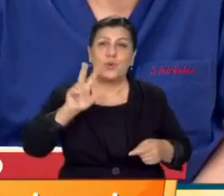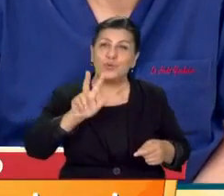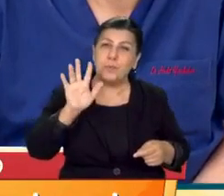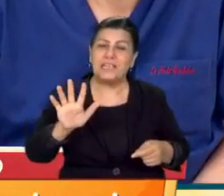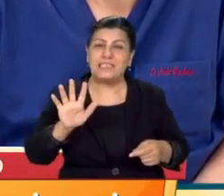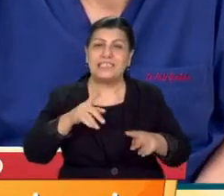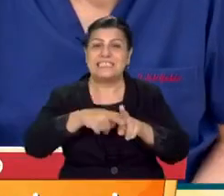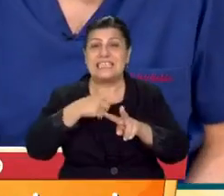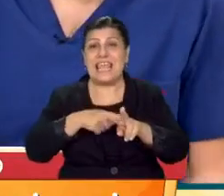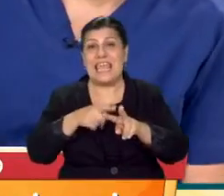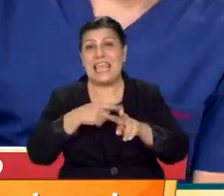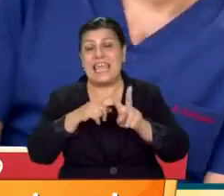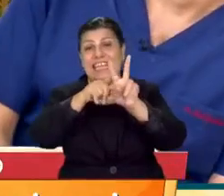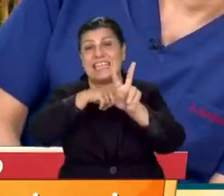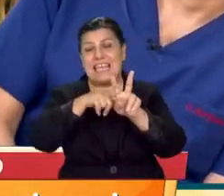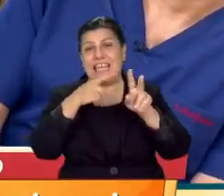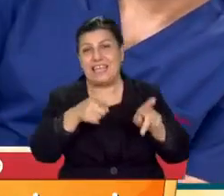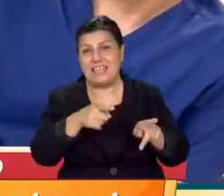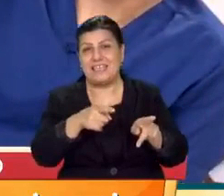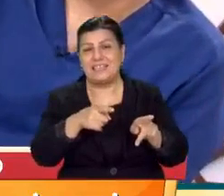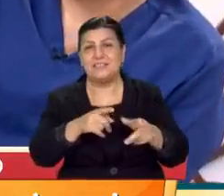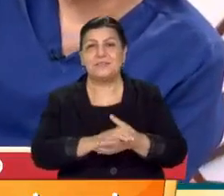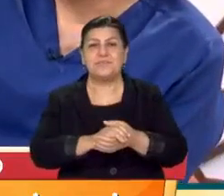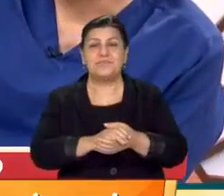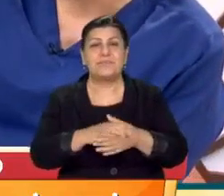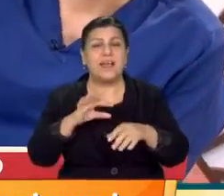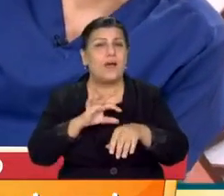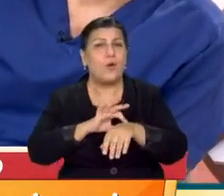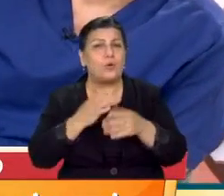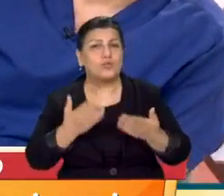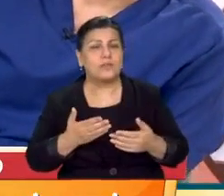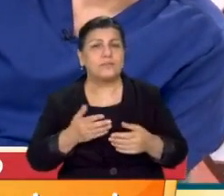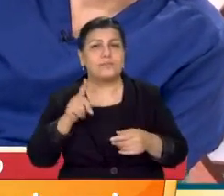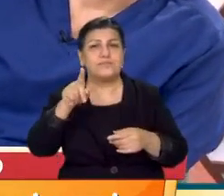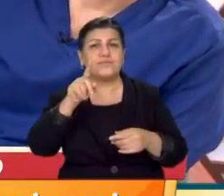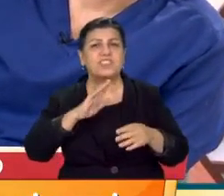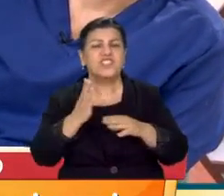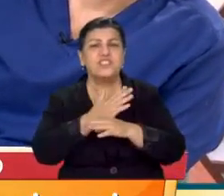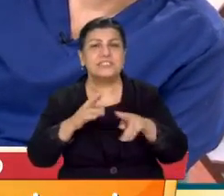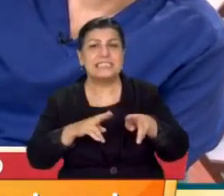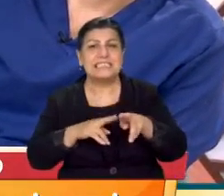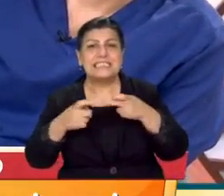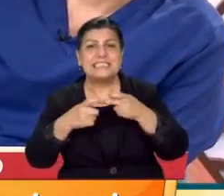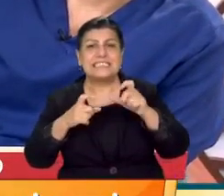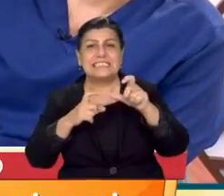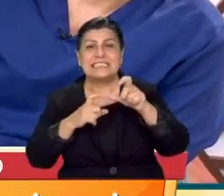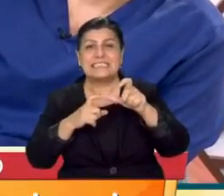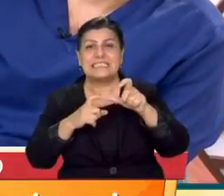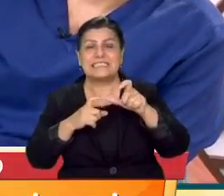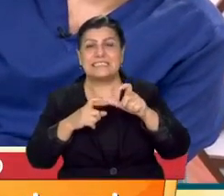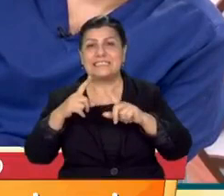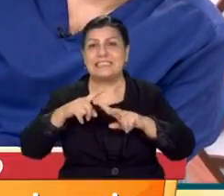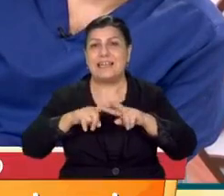35 iyi kuşağında şimdi hocam buraya ne için kristal ile sildiğiniz öyle yazıyor